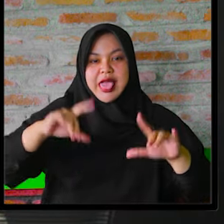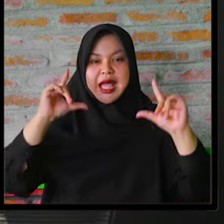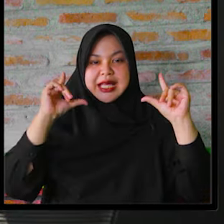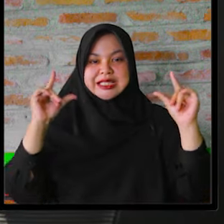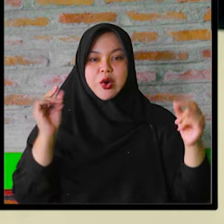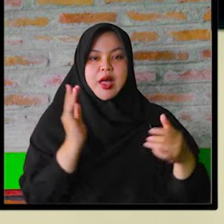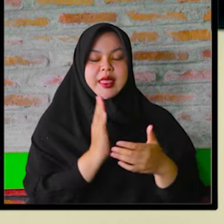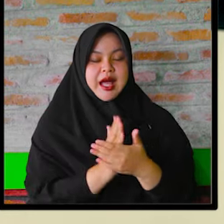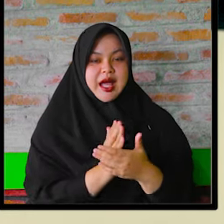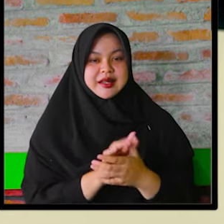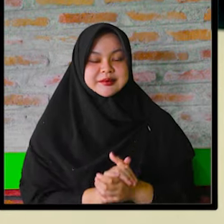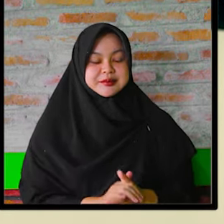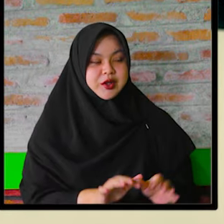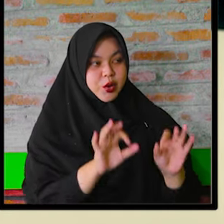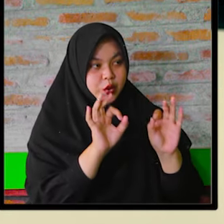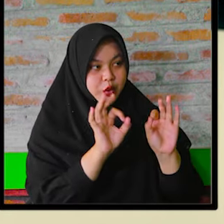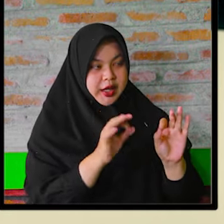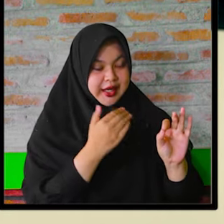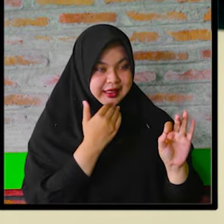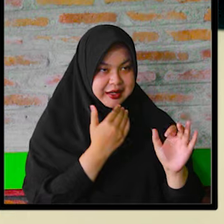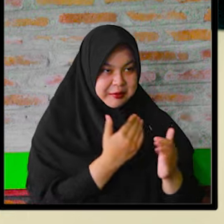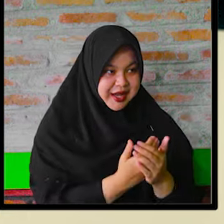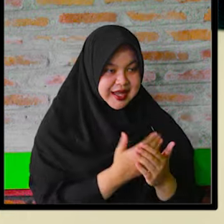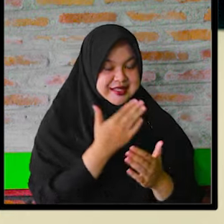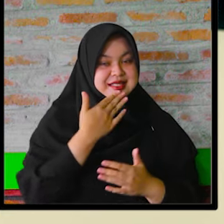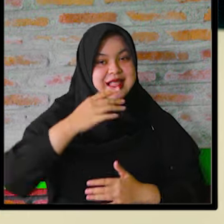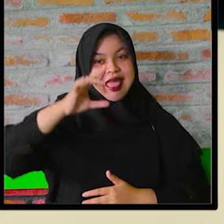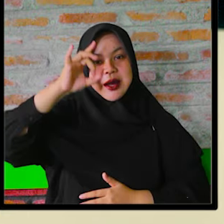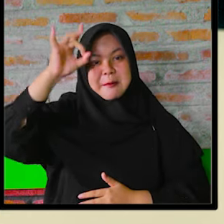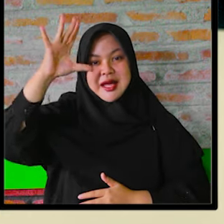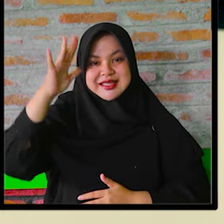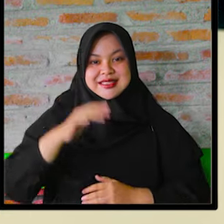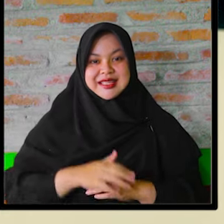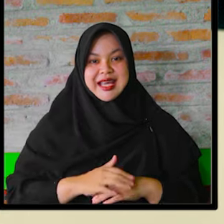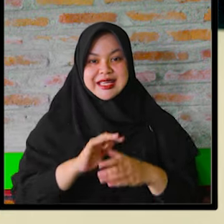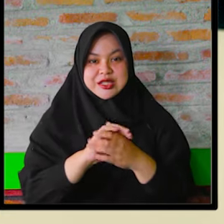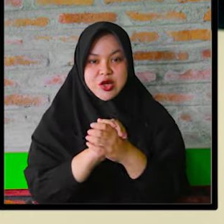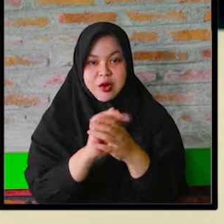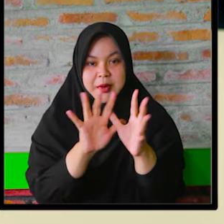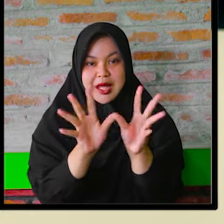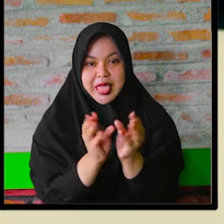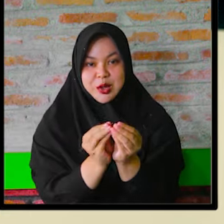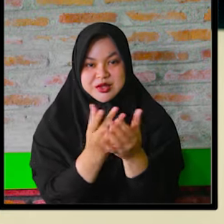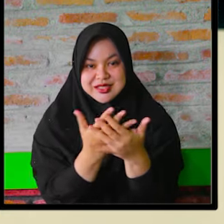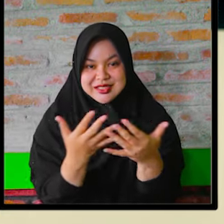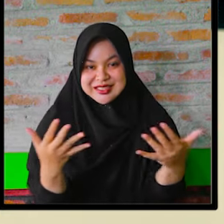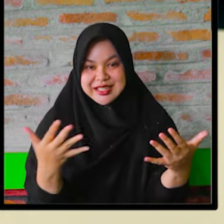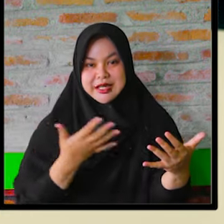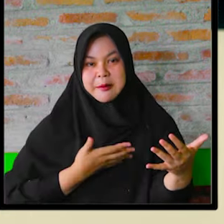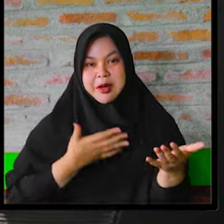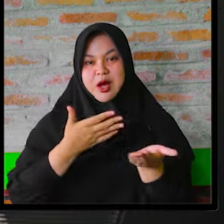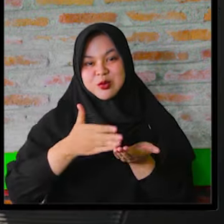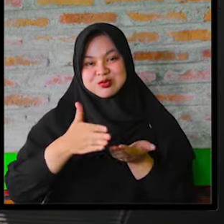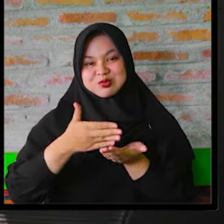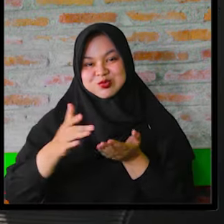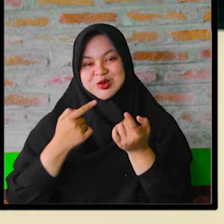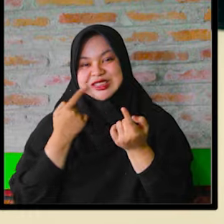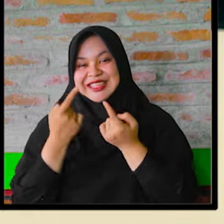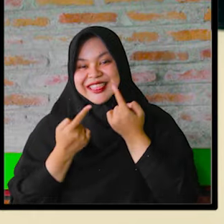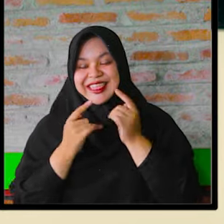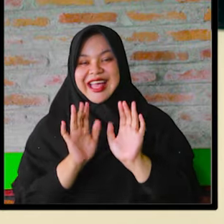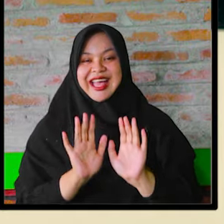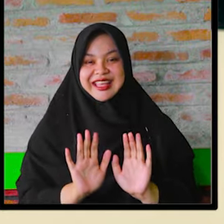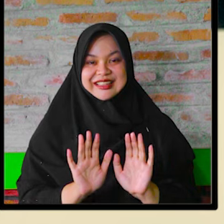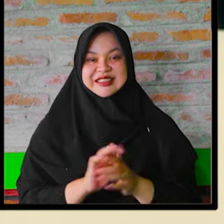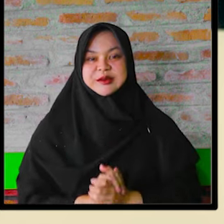Tengah Baik terima kasih Selamat siang para sobat inklusi Saya hanya ingin berbagi saja cerita Iya Ibu